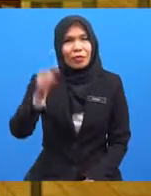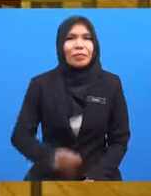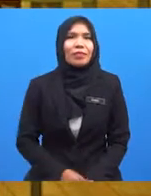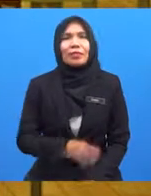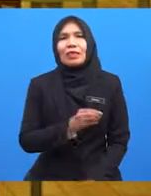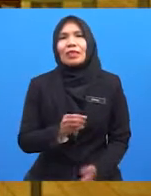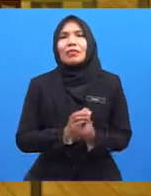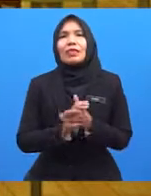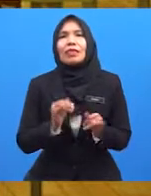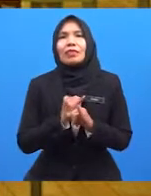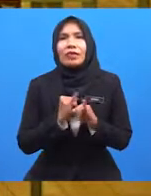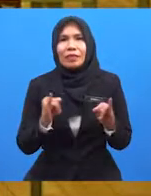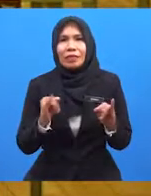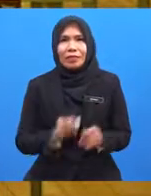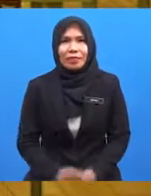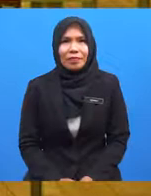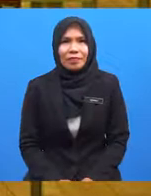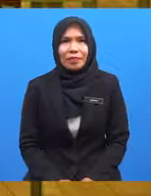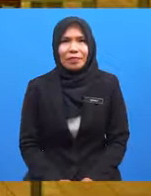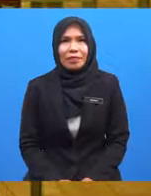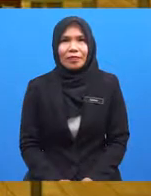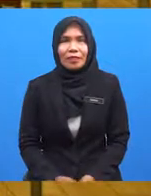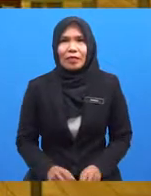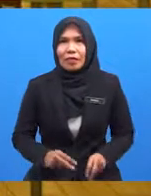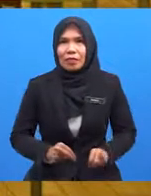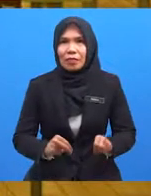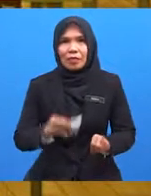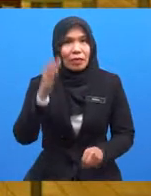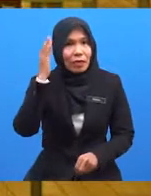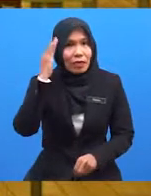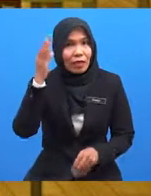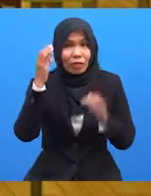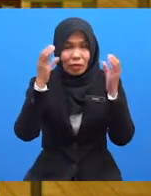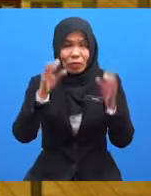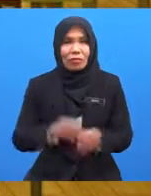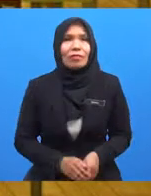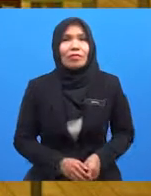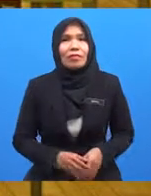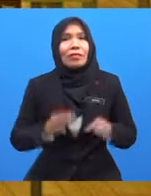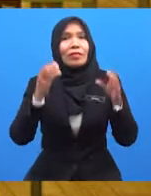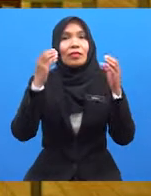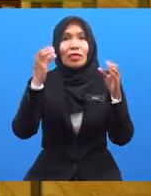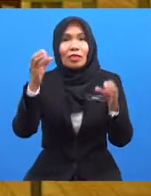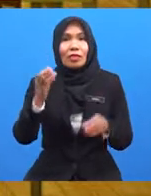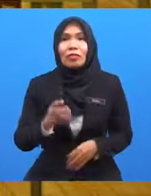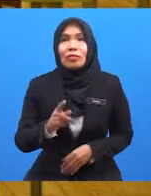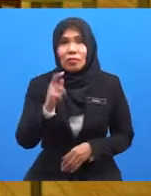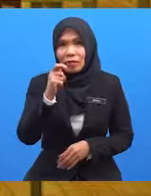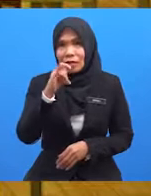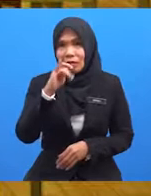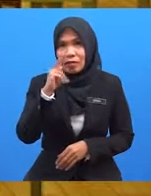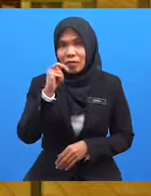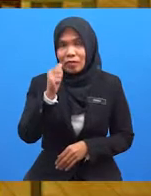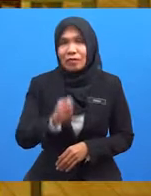Assalamualaikum dan salam sejahtera. Masih ingat lagi tak dengan cikgu? Saya, Cikgu Tina binti Ahmad, akan